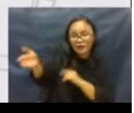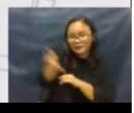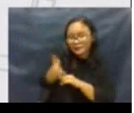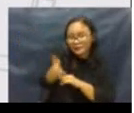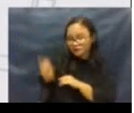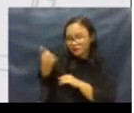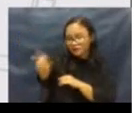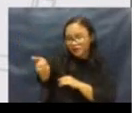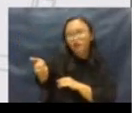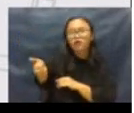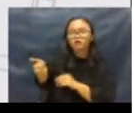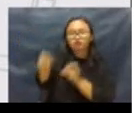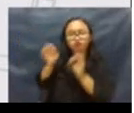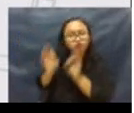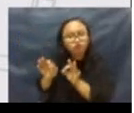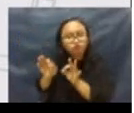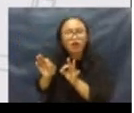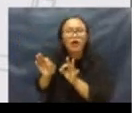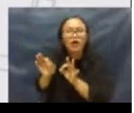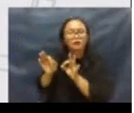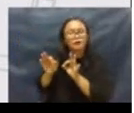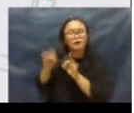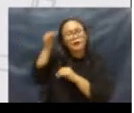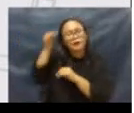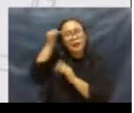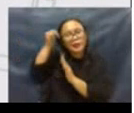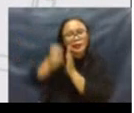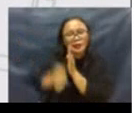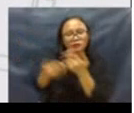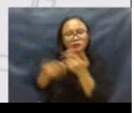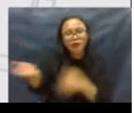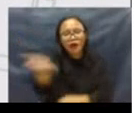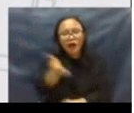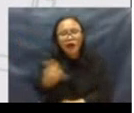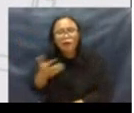yang menuntut berpikir kritis, mereka akan bersedia mempraktikkan itu.